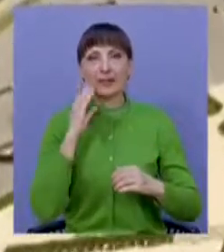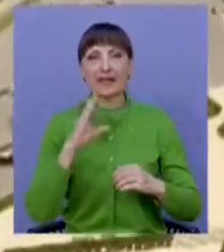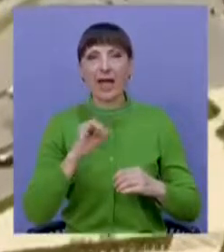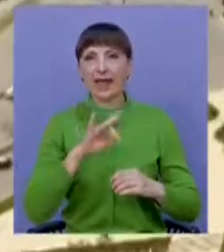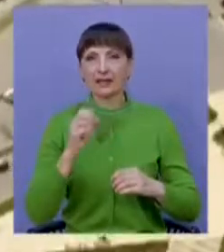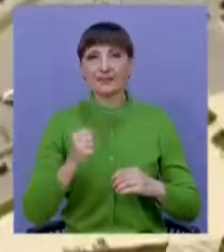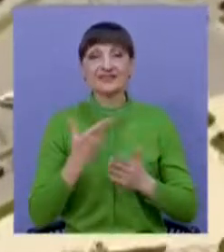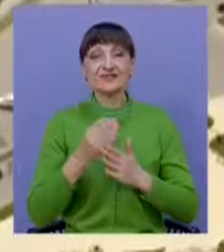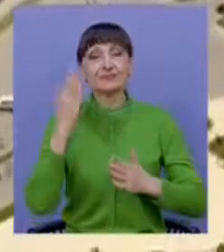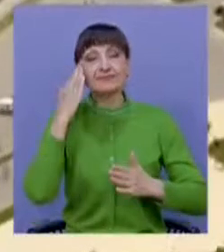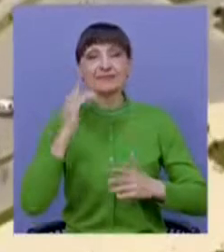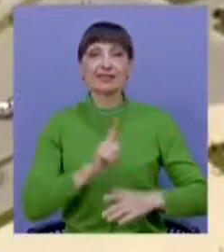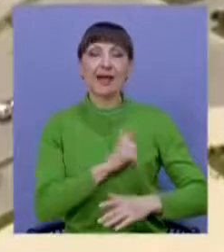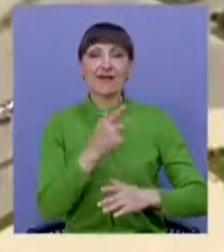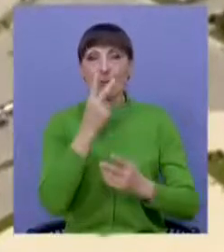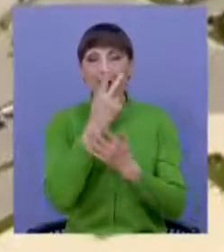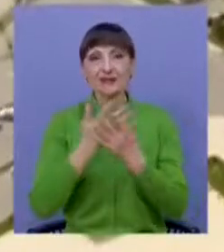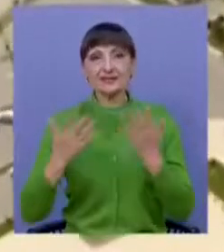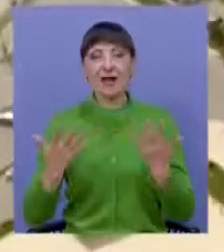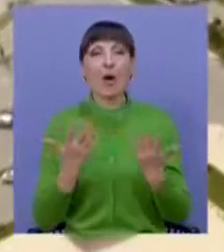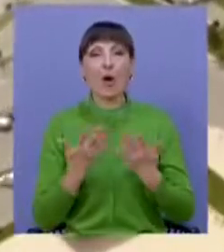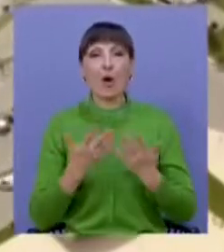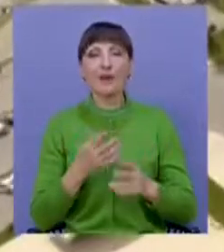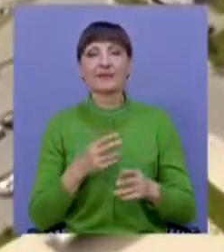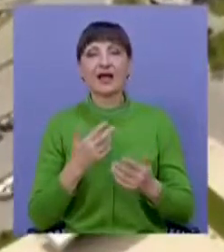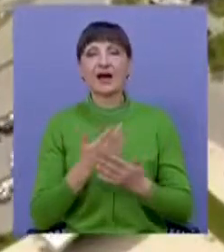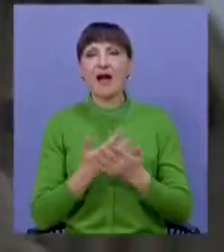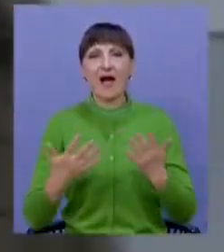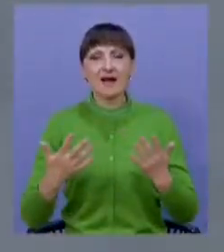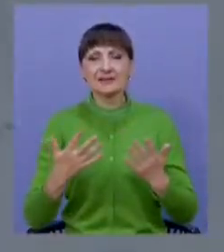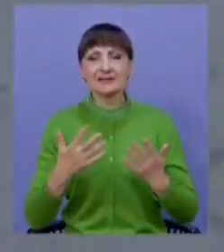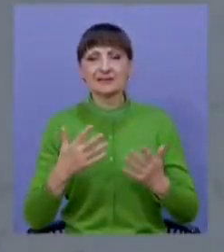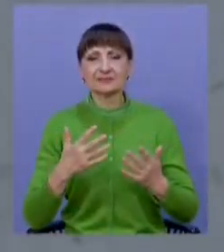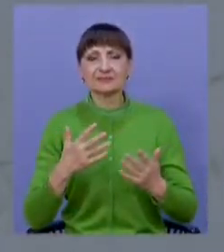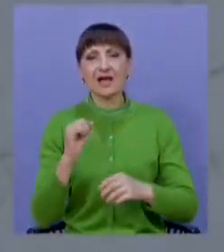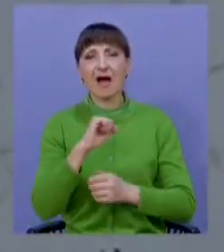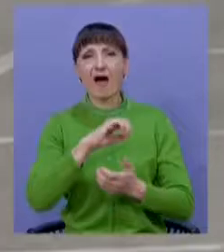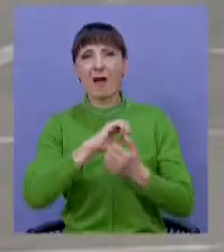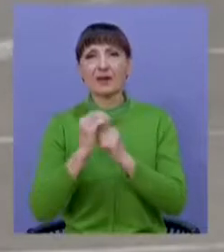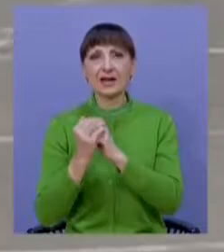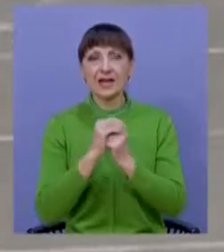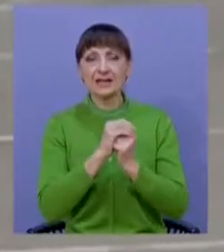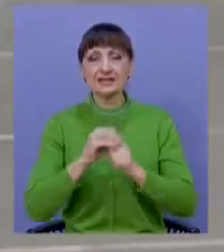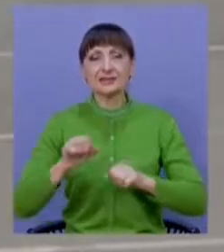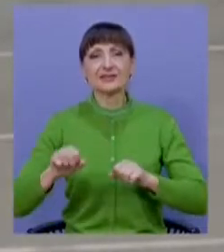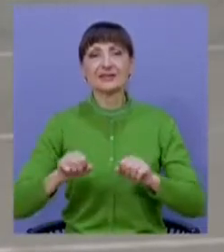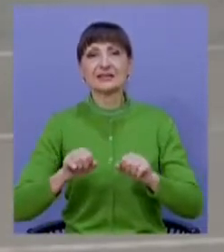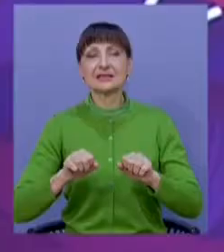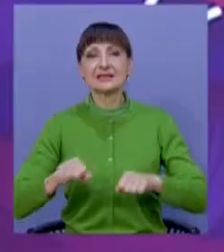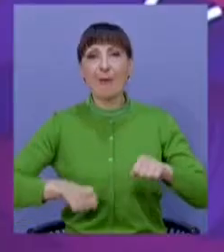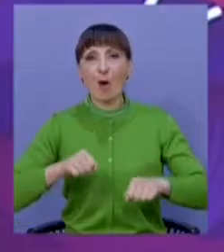навыки и мастерство лучшие из лучших показали в таких дисциплинах, как стритбол, воркаут, армрестлинг, езда на роликах, самокатах и